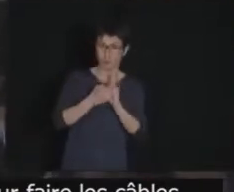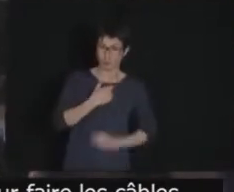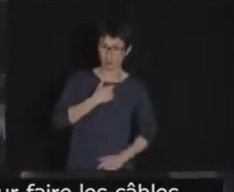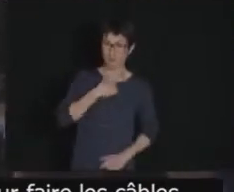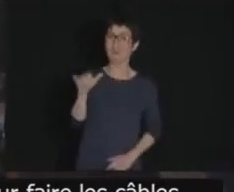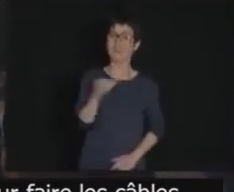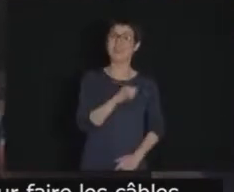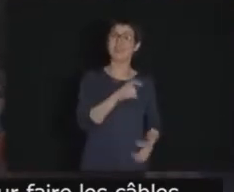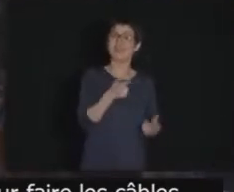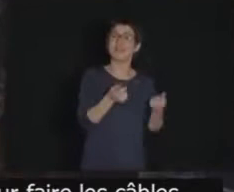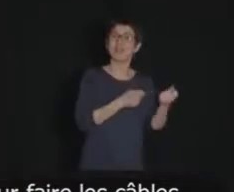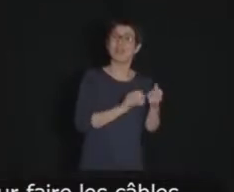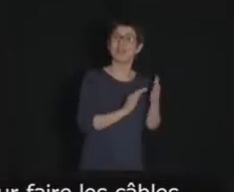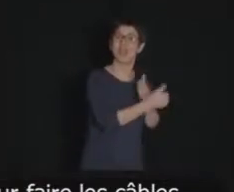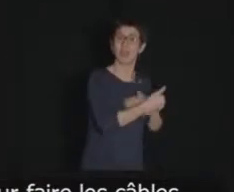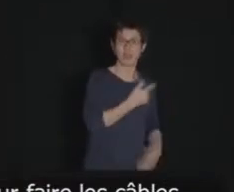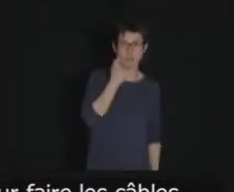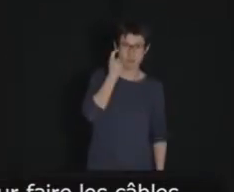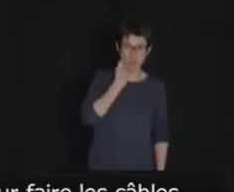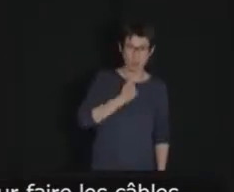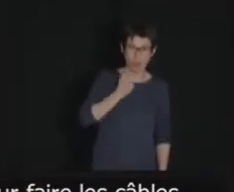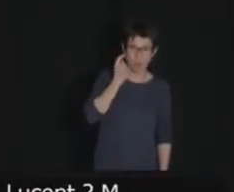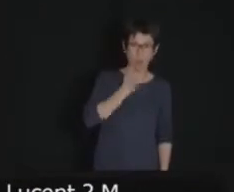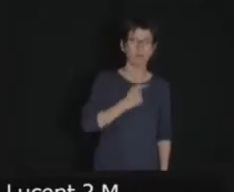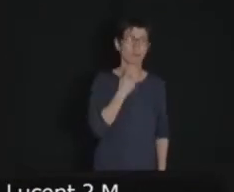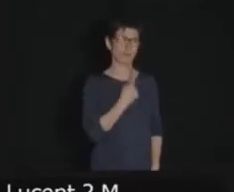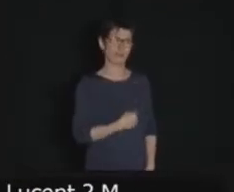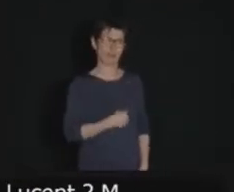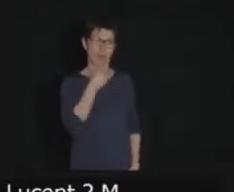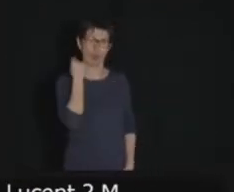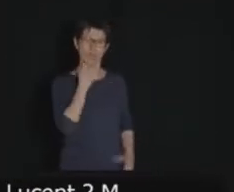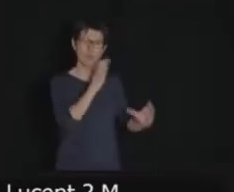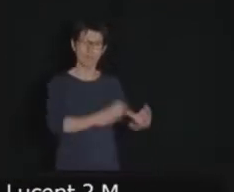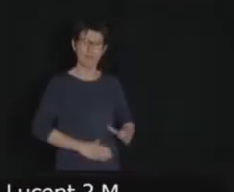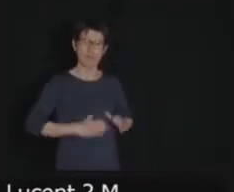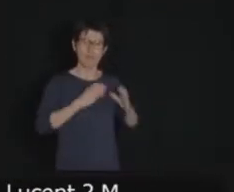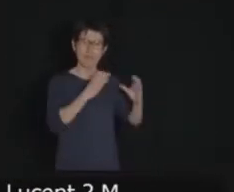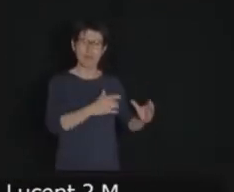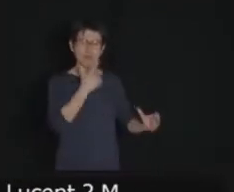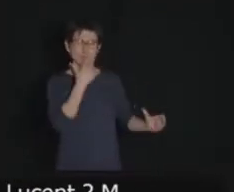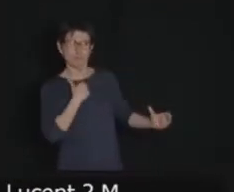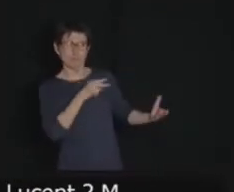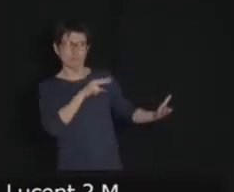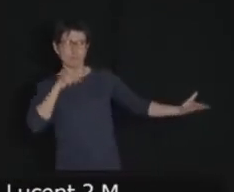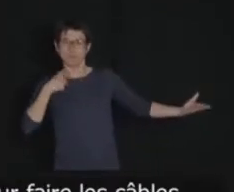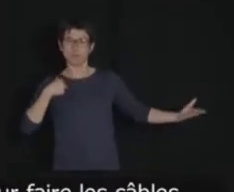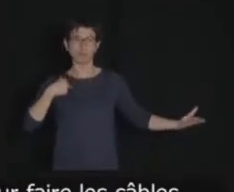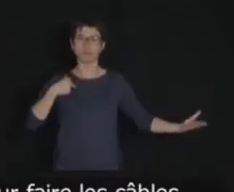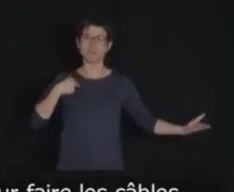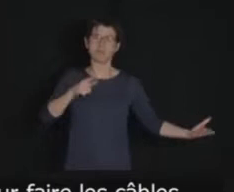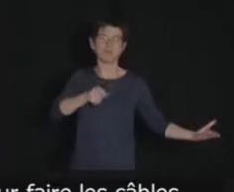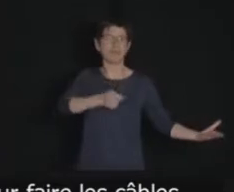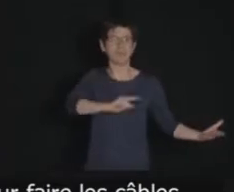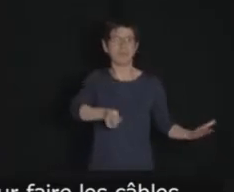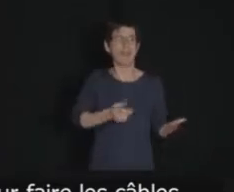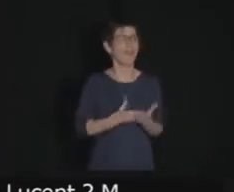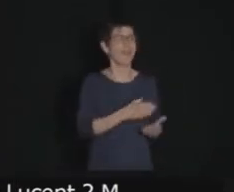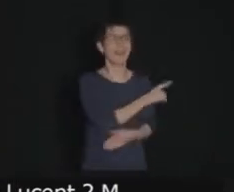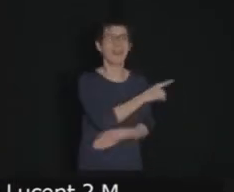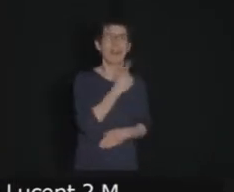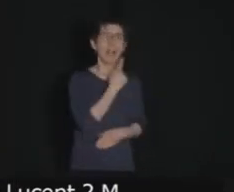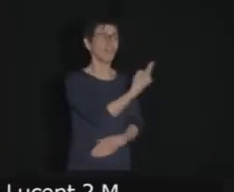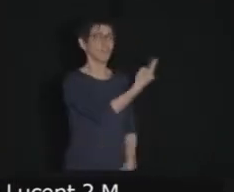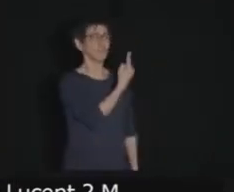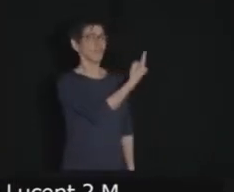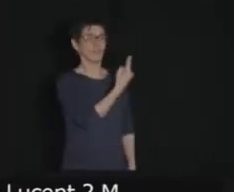Oui, ben vous pouvez. Parce que c'est vraiment beaucoup de mauvais coups pour un seul homme. Beaucoup de recul par rapport au XXIe siècle,